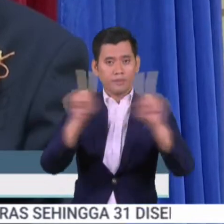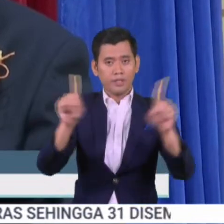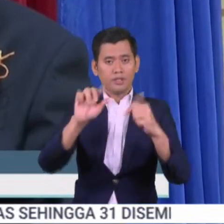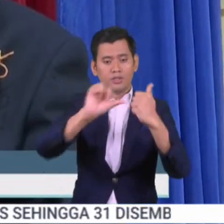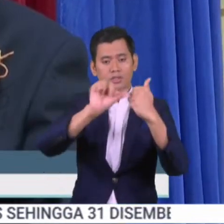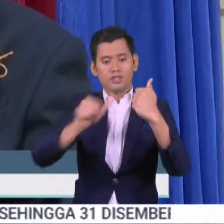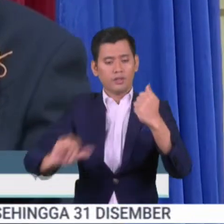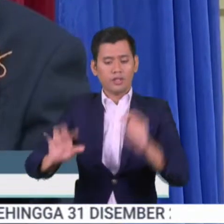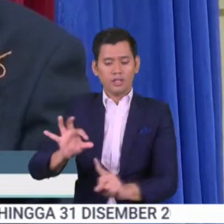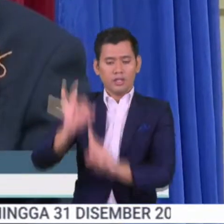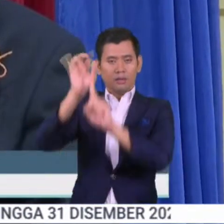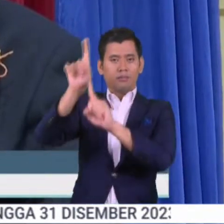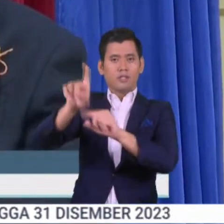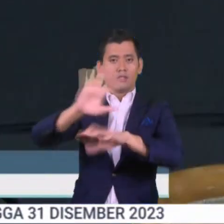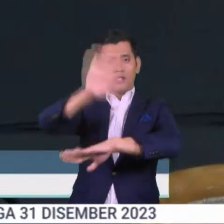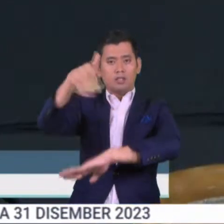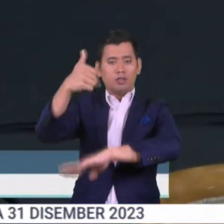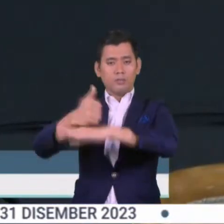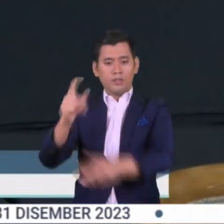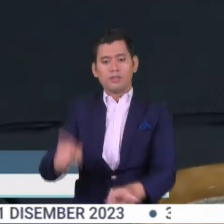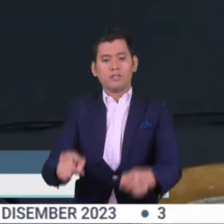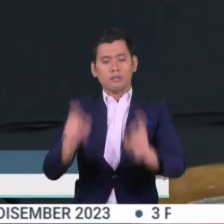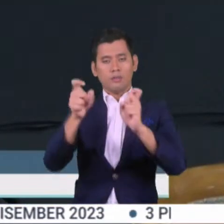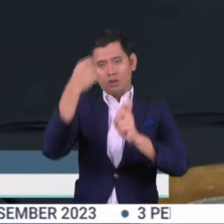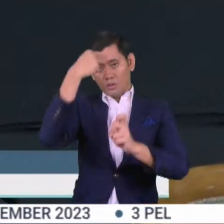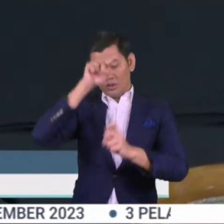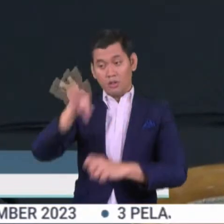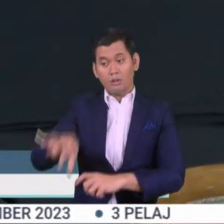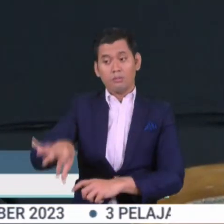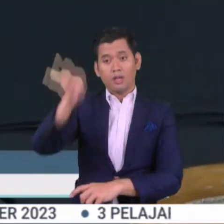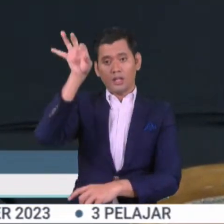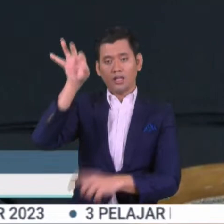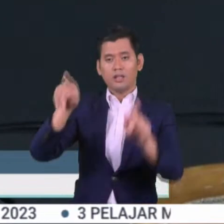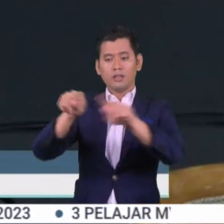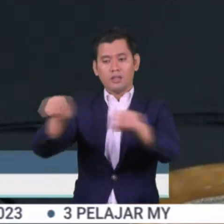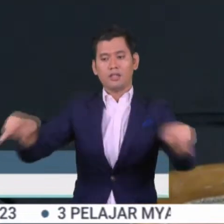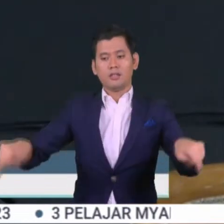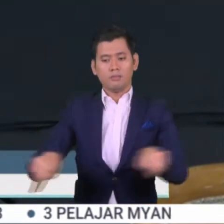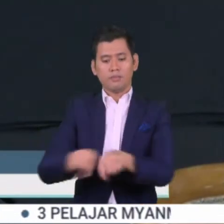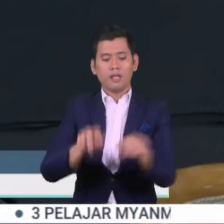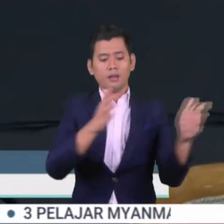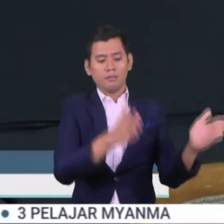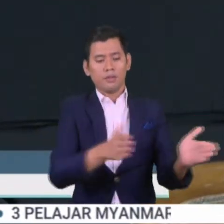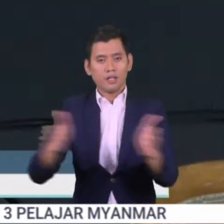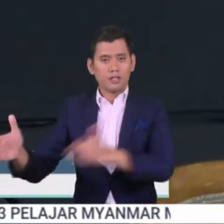jawatan kuasa khas perlu ditubuhkan segera bagi mengenal pasti lokasi,